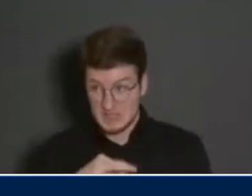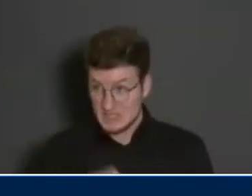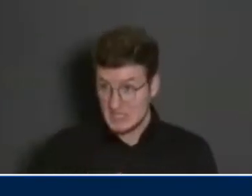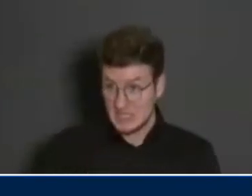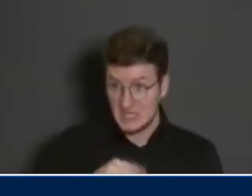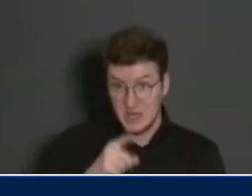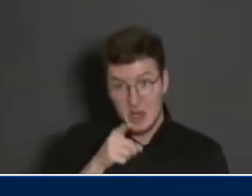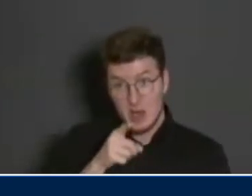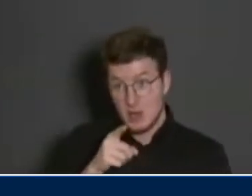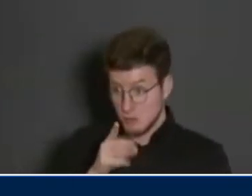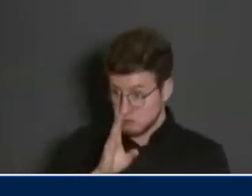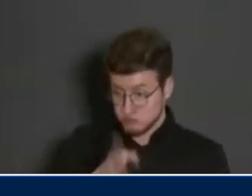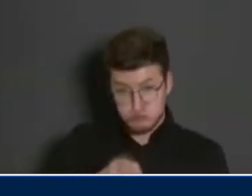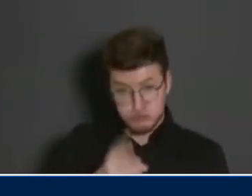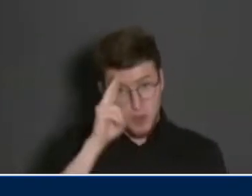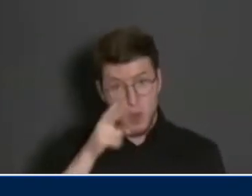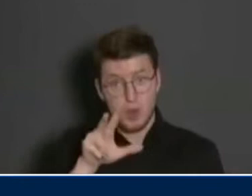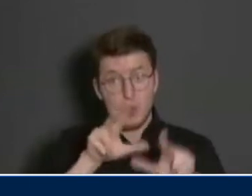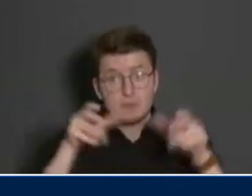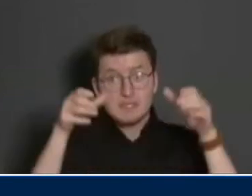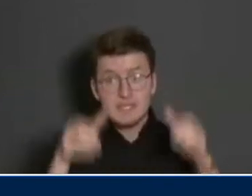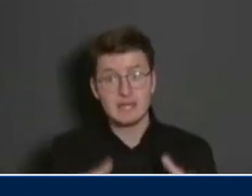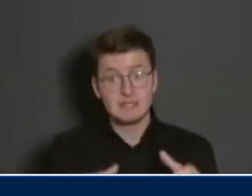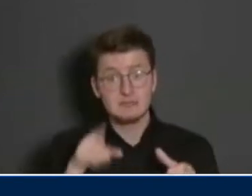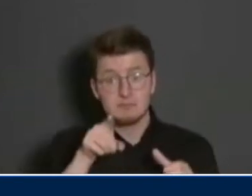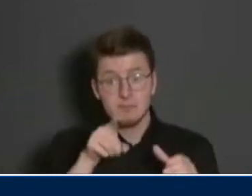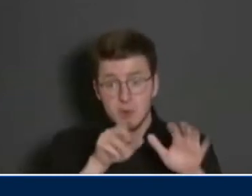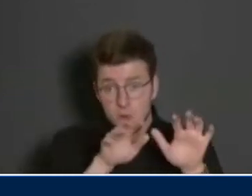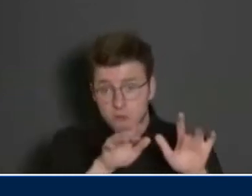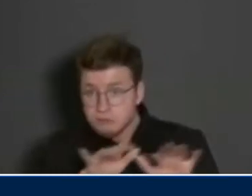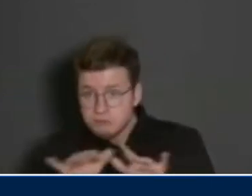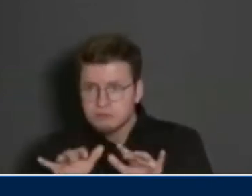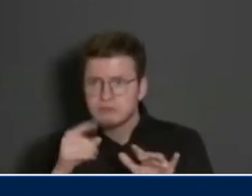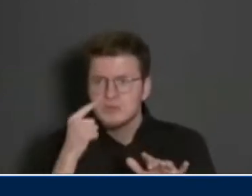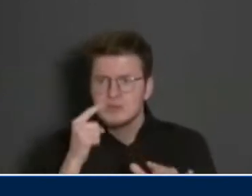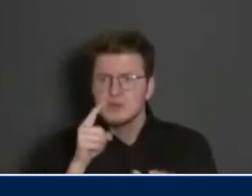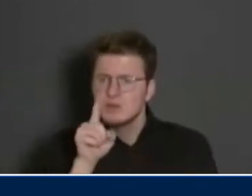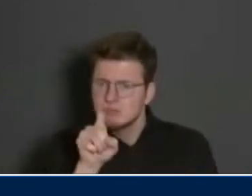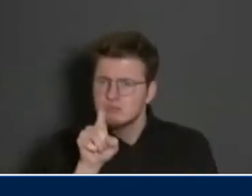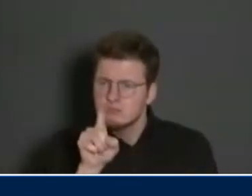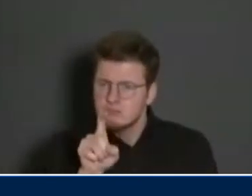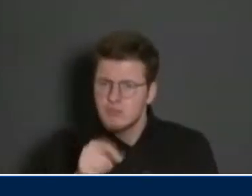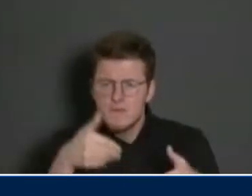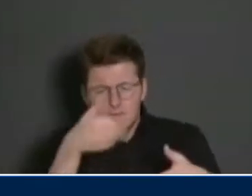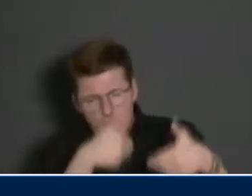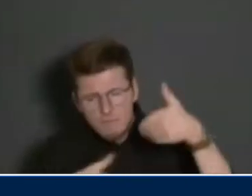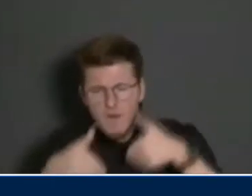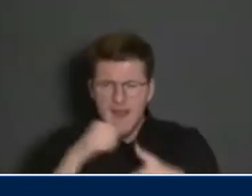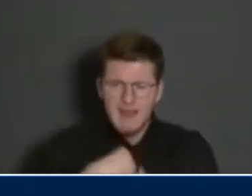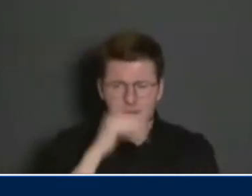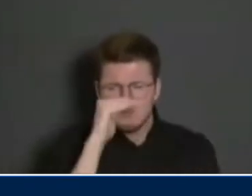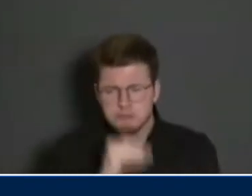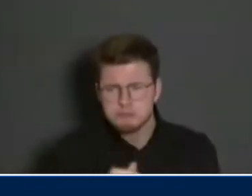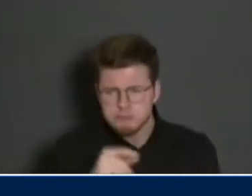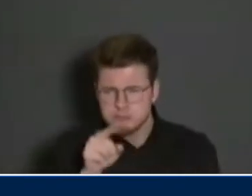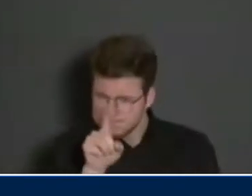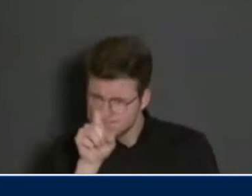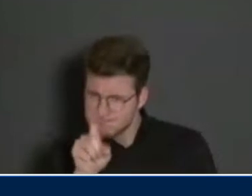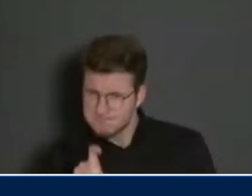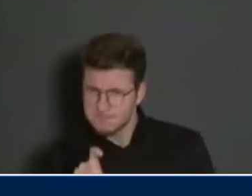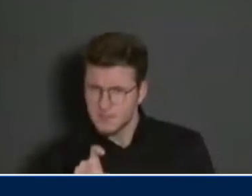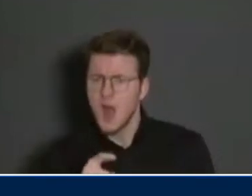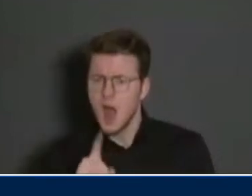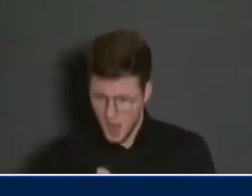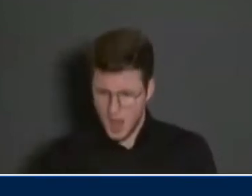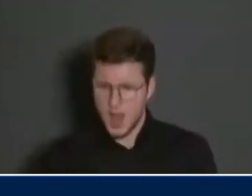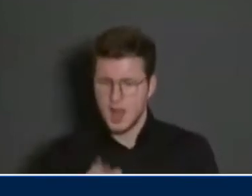raadpleegt. En als het resultaat van de consultatie van die website is dat je moet laten testen voor COVID,